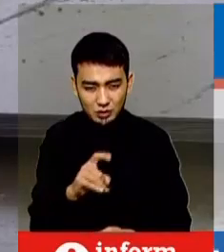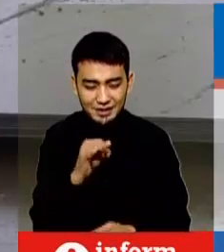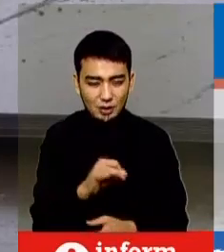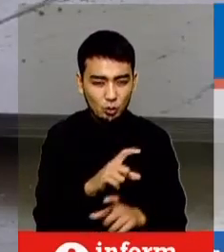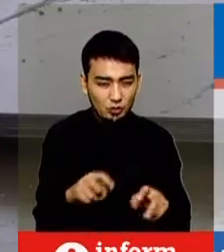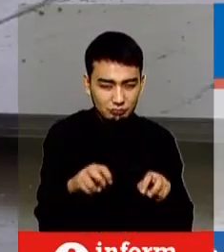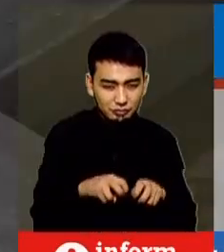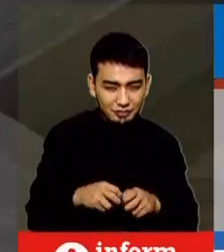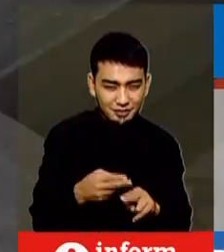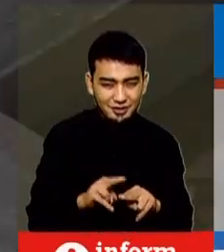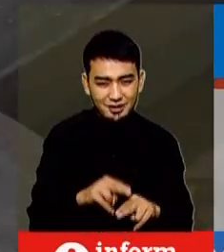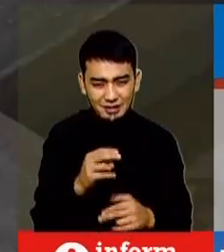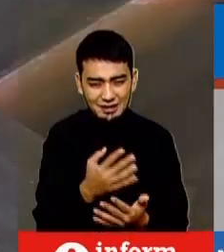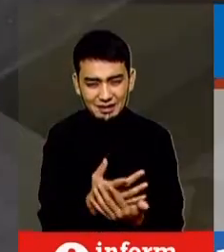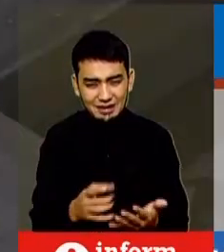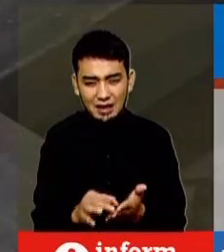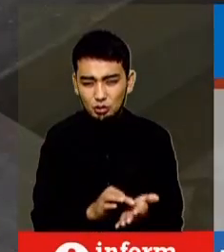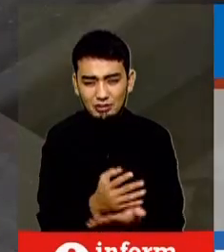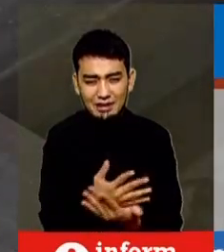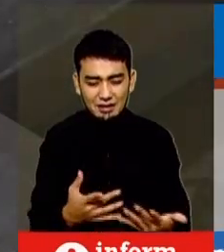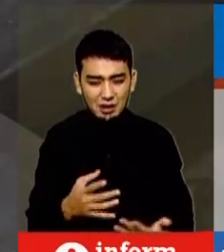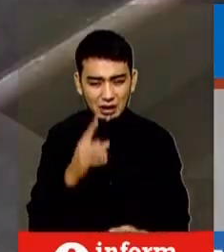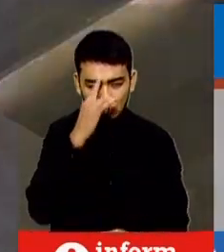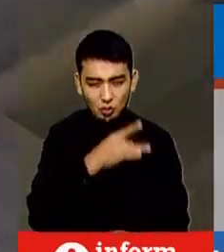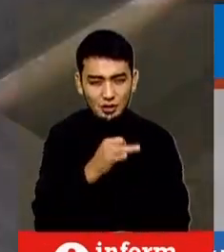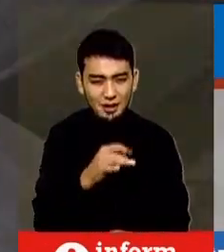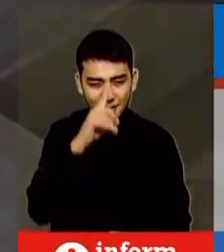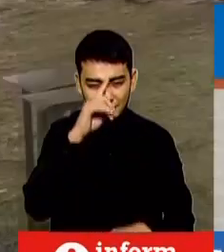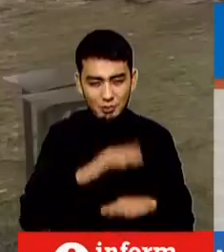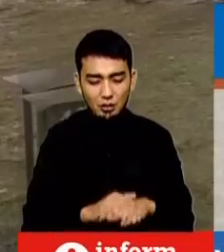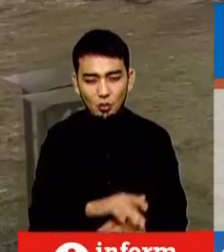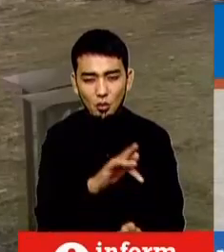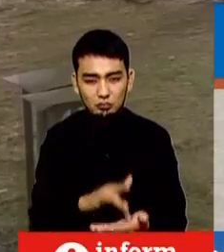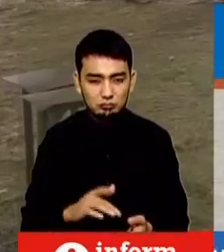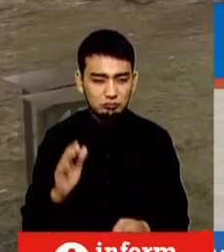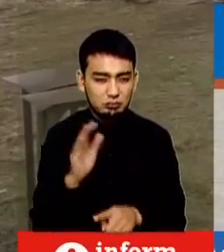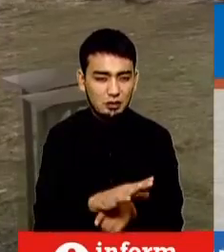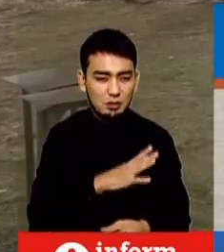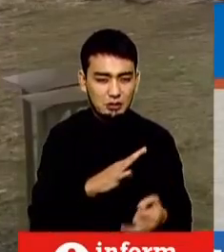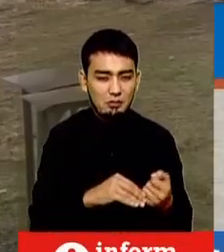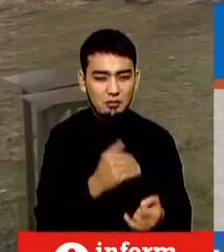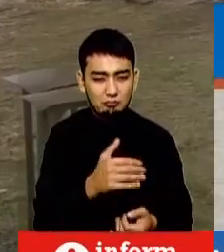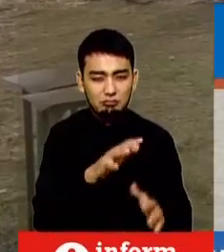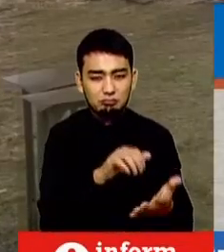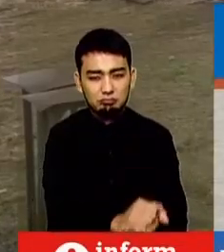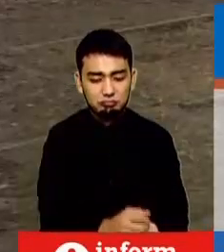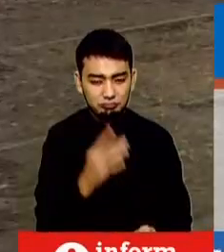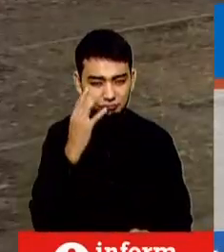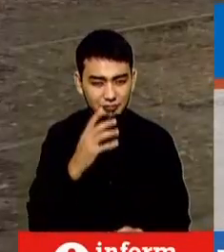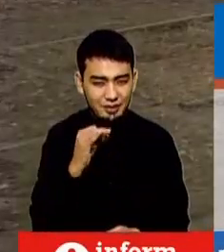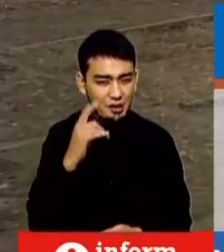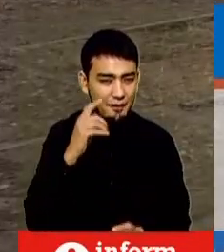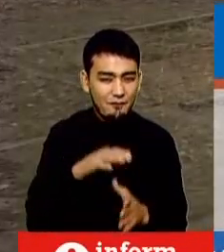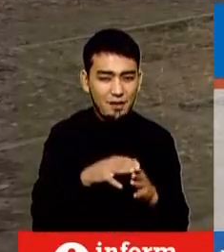для нескольких регионов. Предприятие получило уведомление от акимата города о принудительном изъятии земельного участка. Местные власти